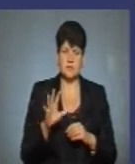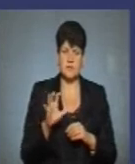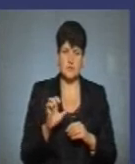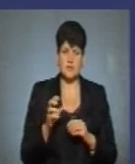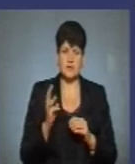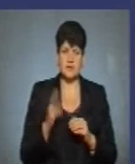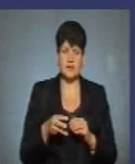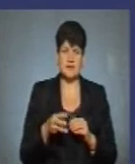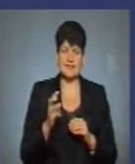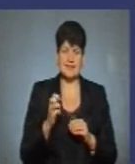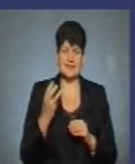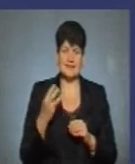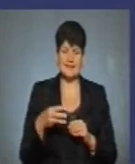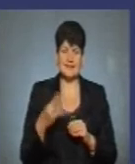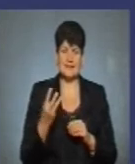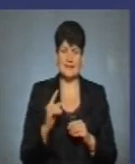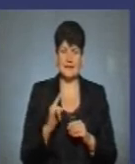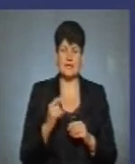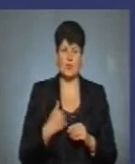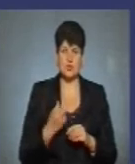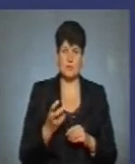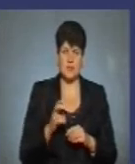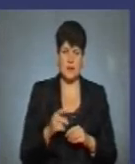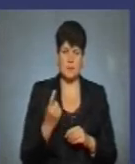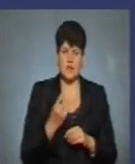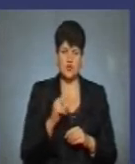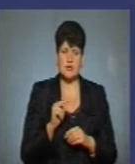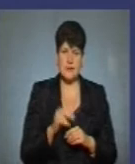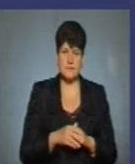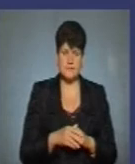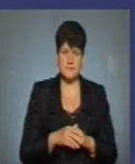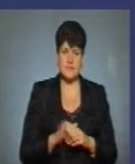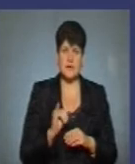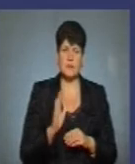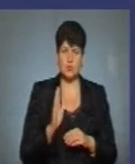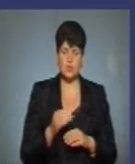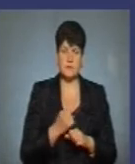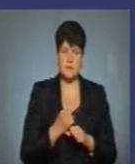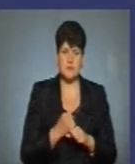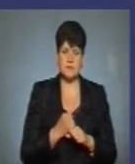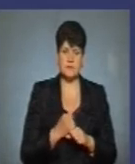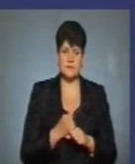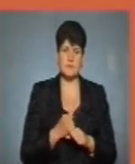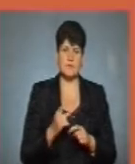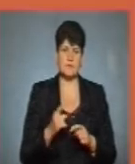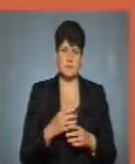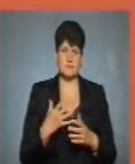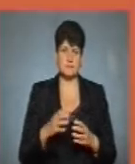2533 дитинки хоче прийти 1 числа і буде працювати 180 груп.